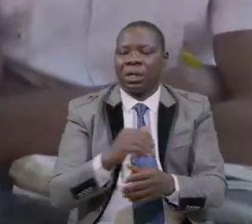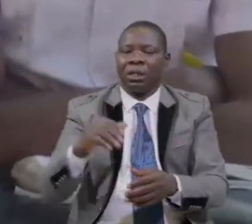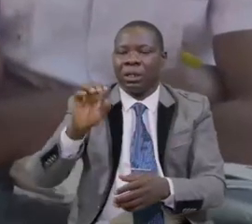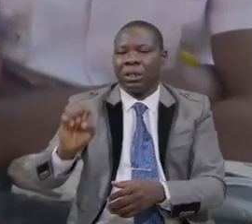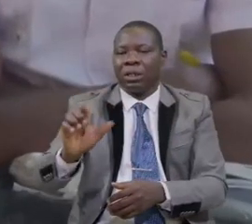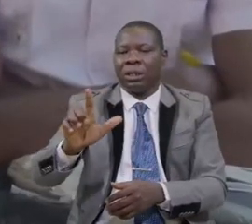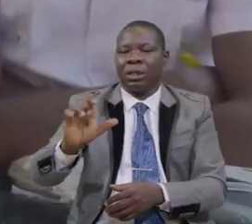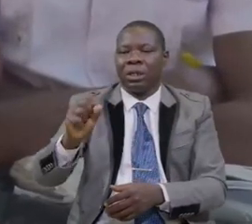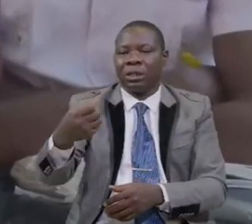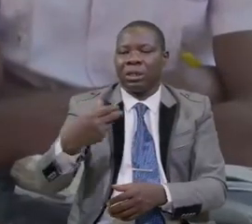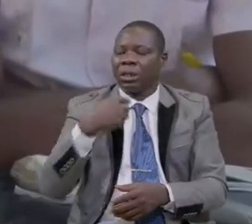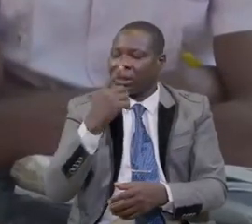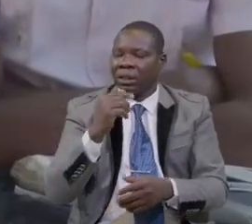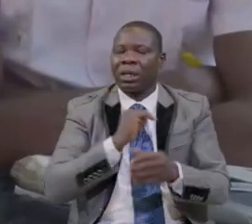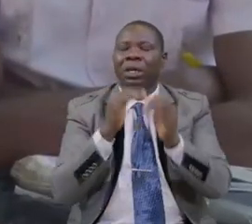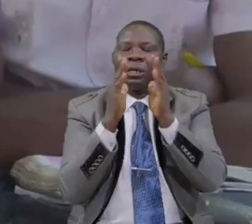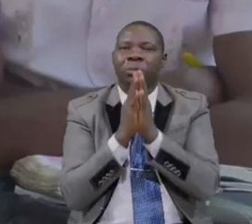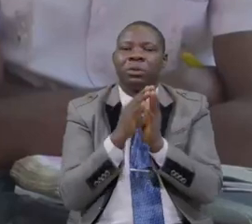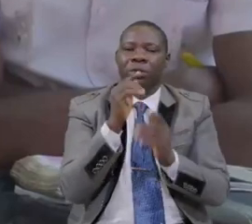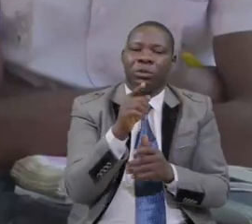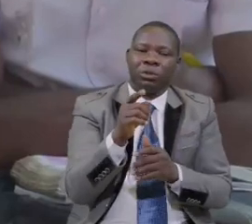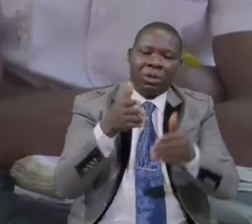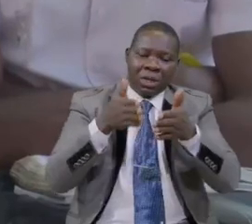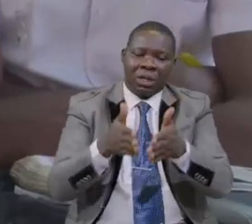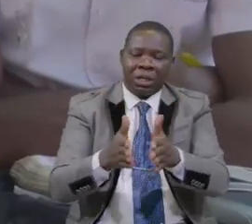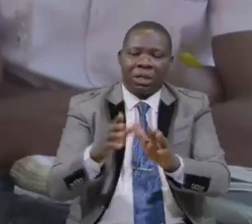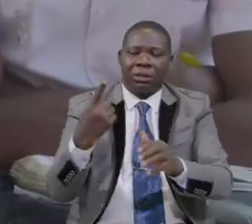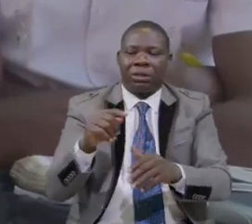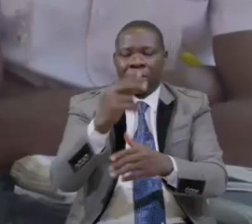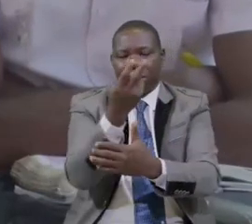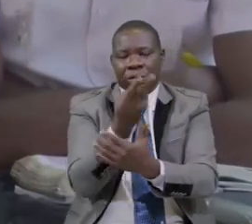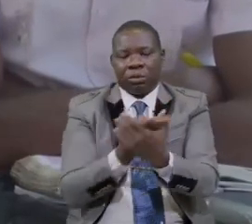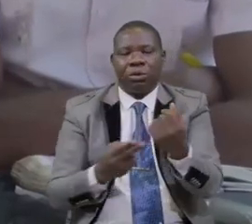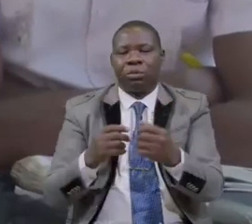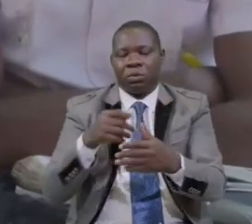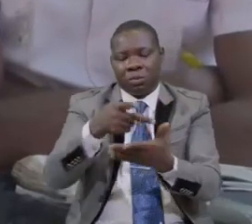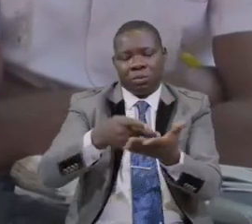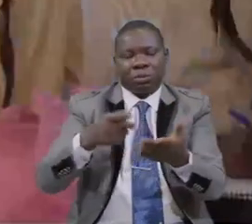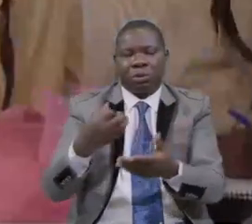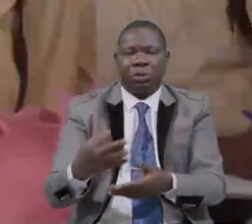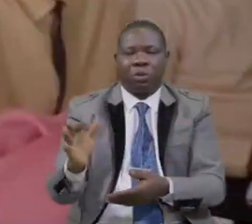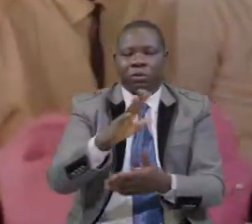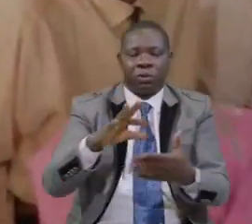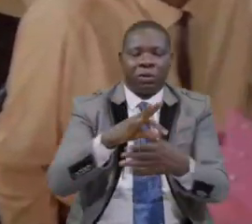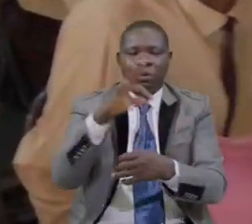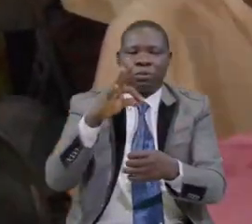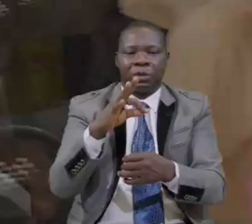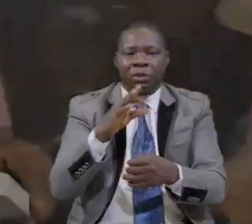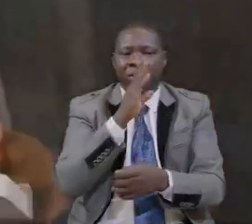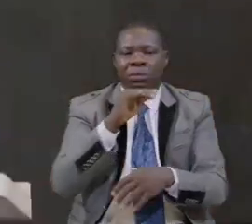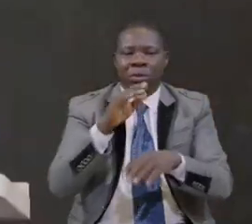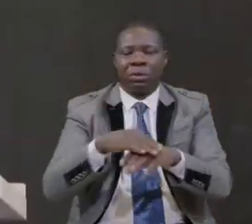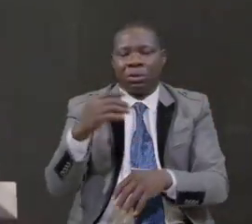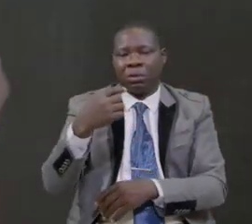répondit, qu'il y ait sur moi, je te prie, une double portion de ton